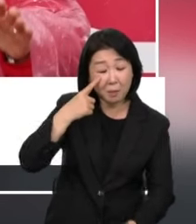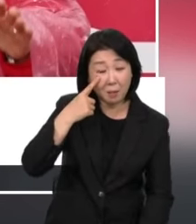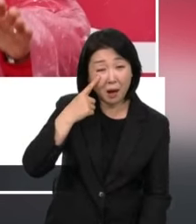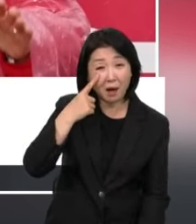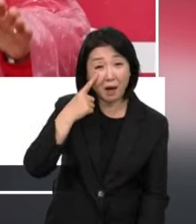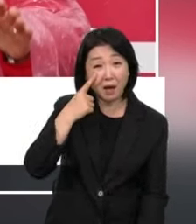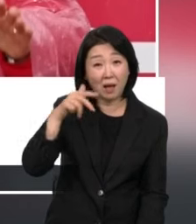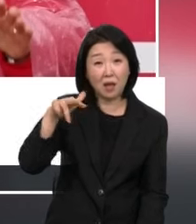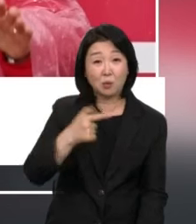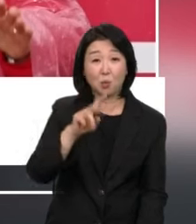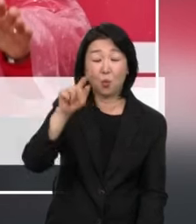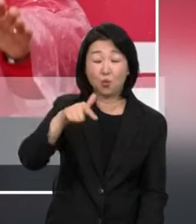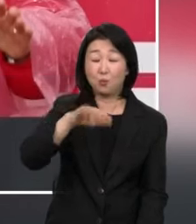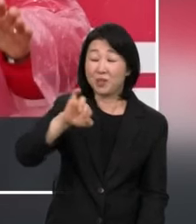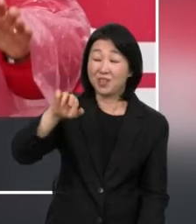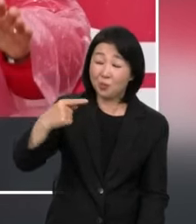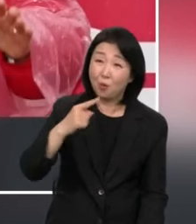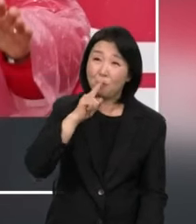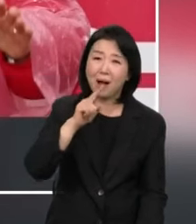말이 유행어로 돼 있다고.